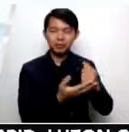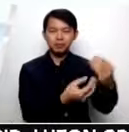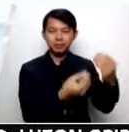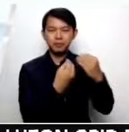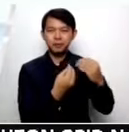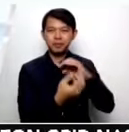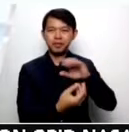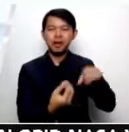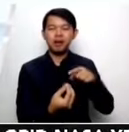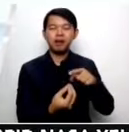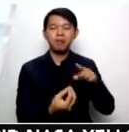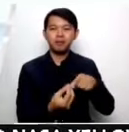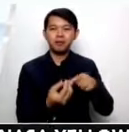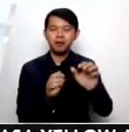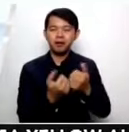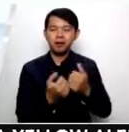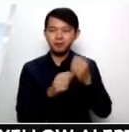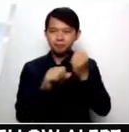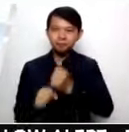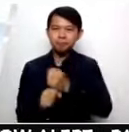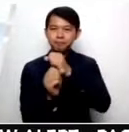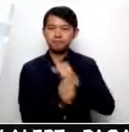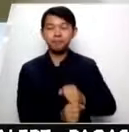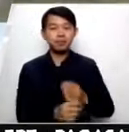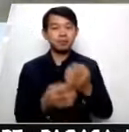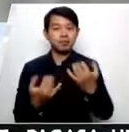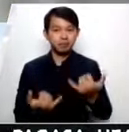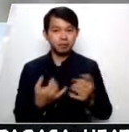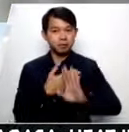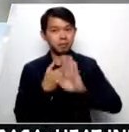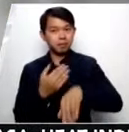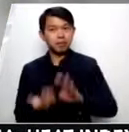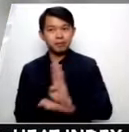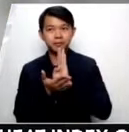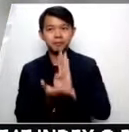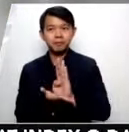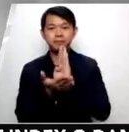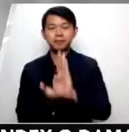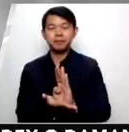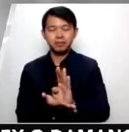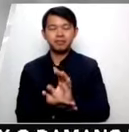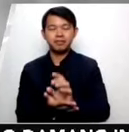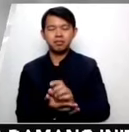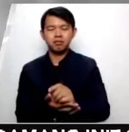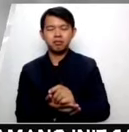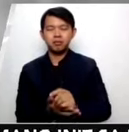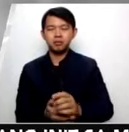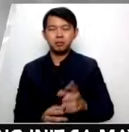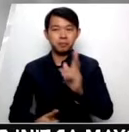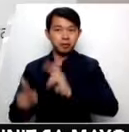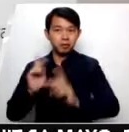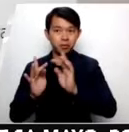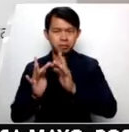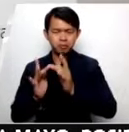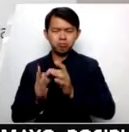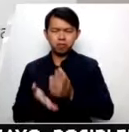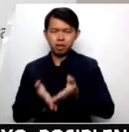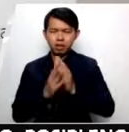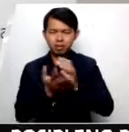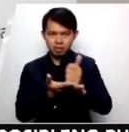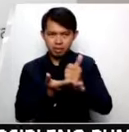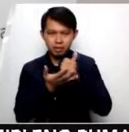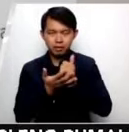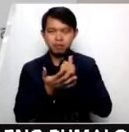natuto kaya sa pagbalik sa Boracay ni Kyle nagpatulong siya sa netizen na mahanap si Marvin ang